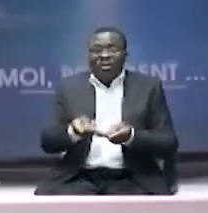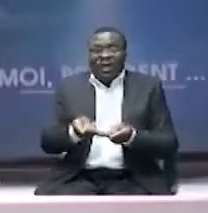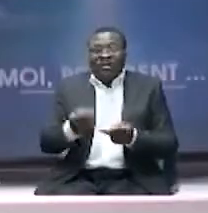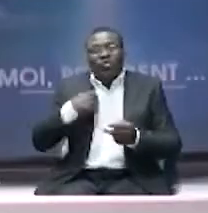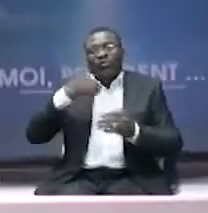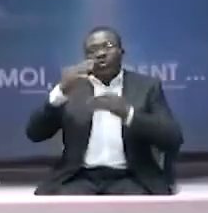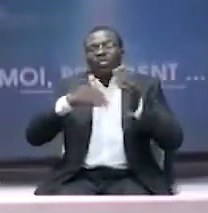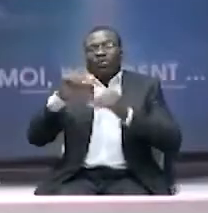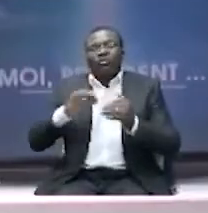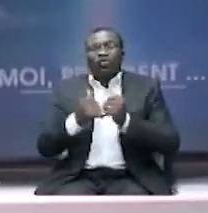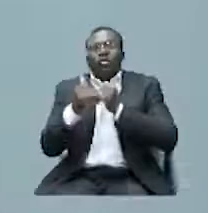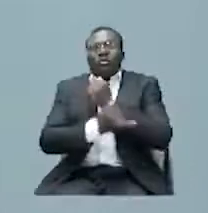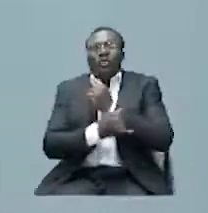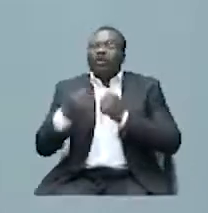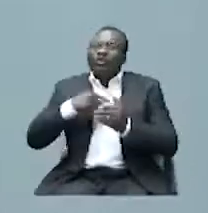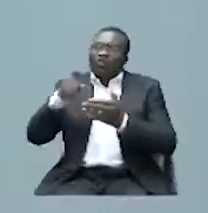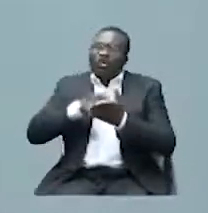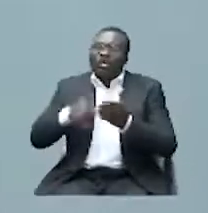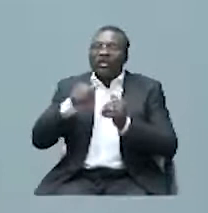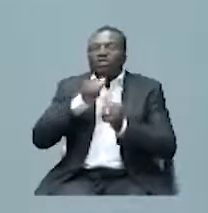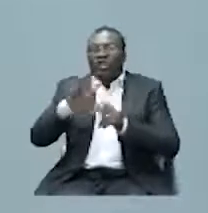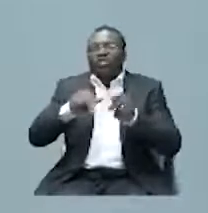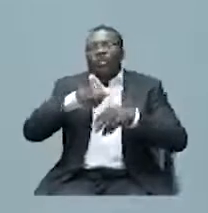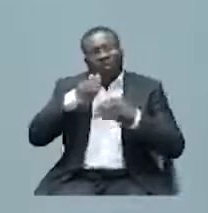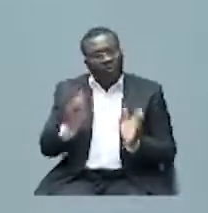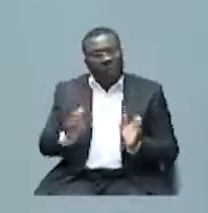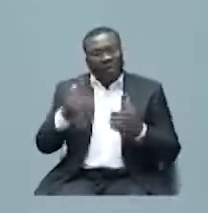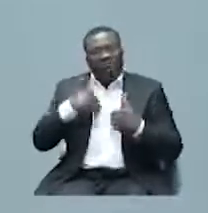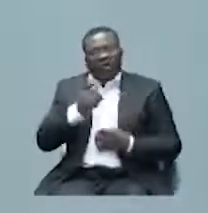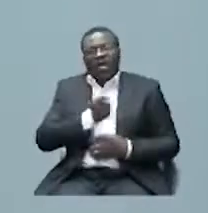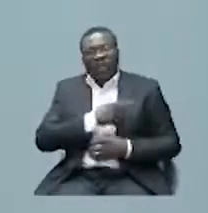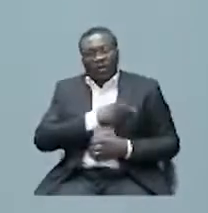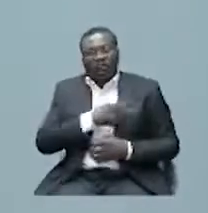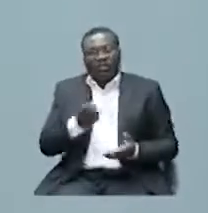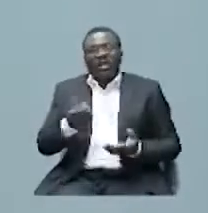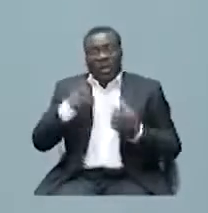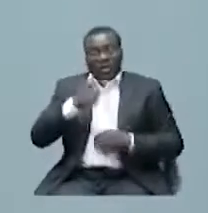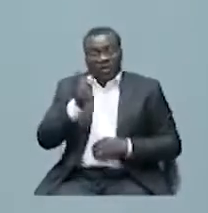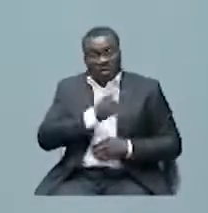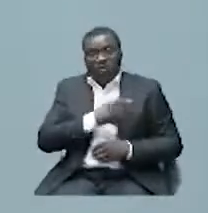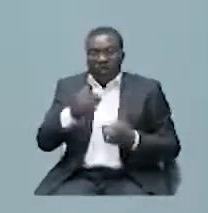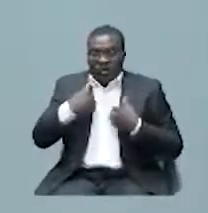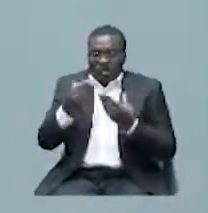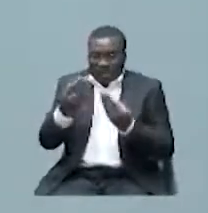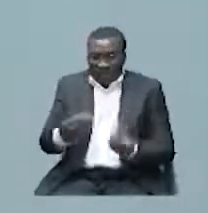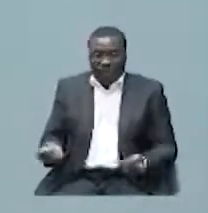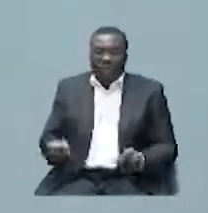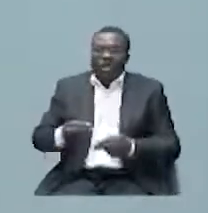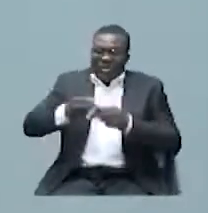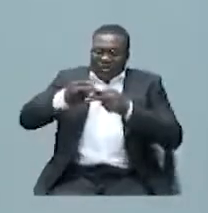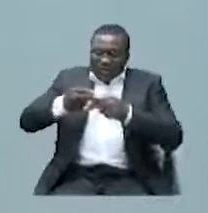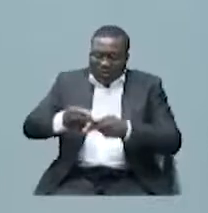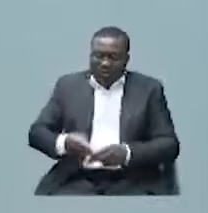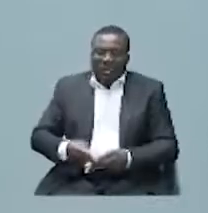construire notre pays, nous voulons corriger ce qui ne va pas. Il faut en avoir conscience. Et quand on a conscience de cela et qu'on a des solutions, il faut s'appesantir sur